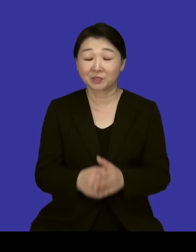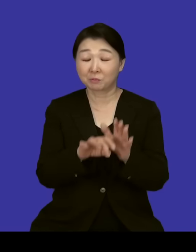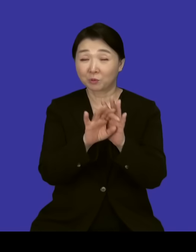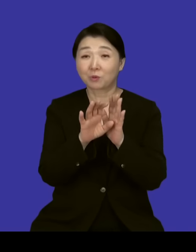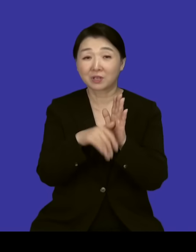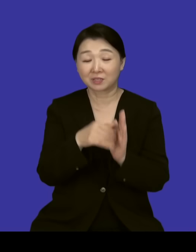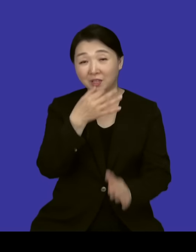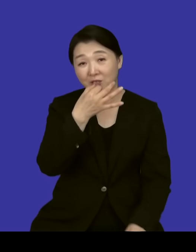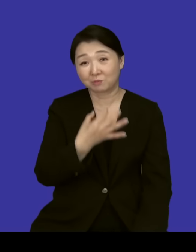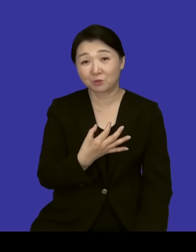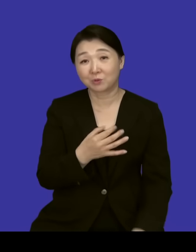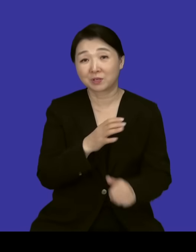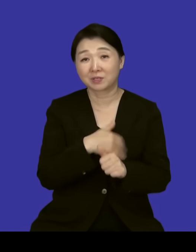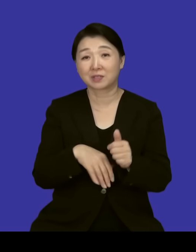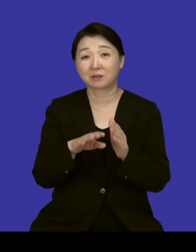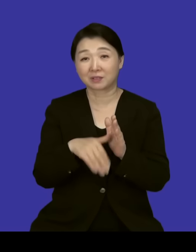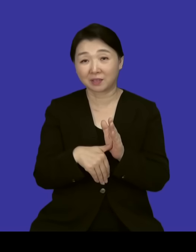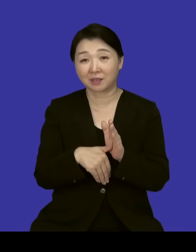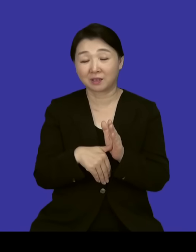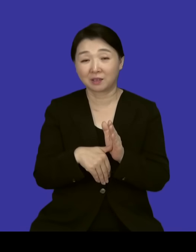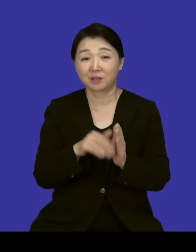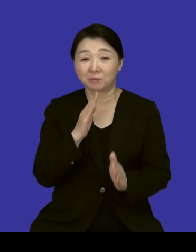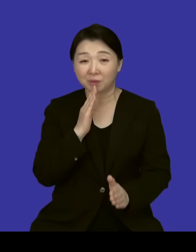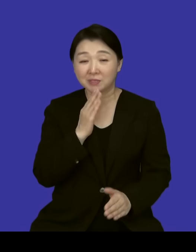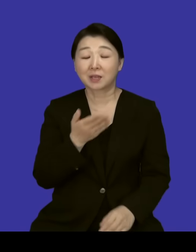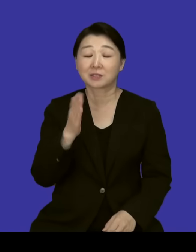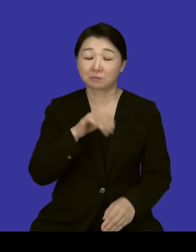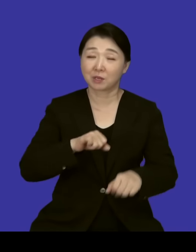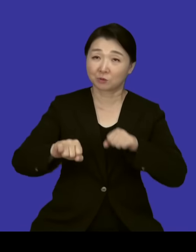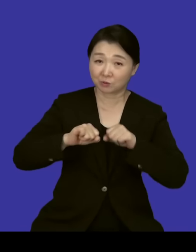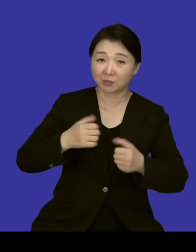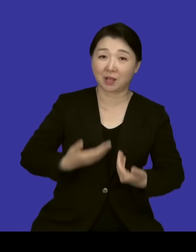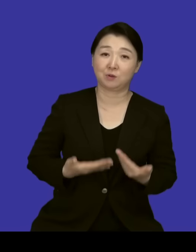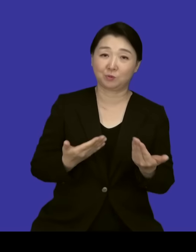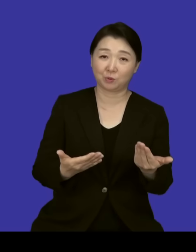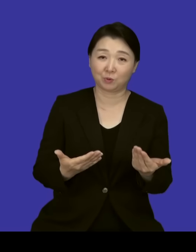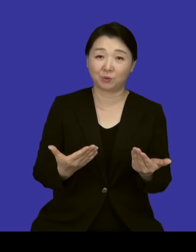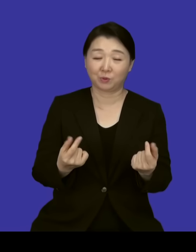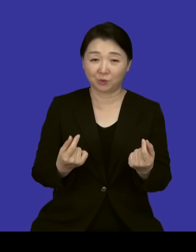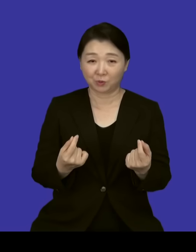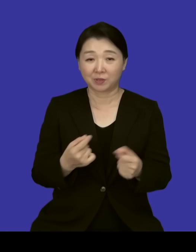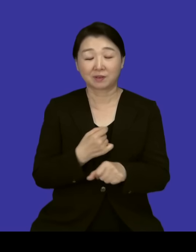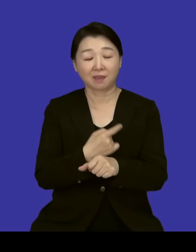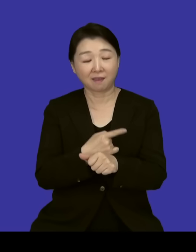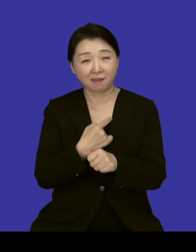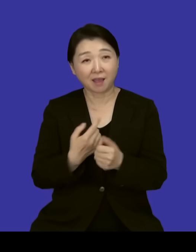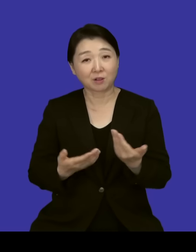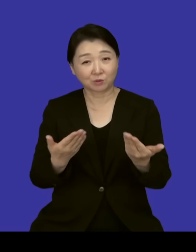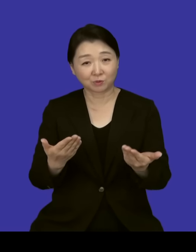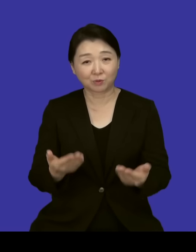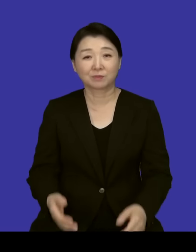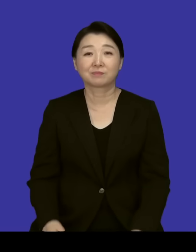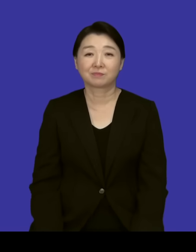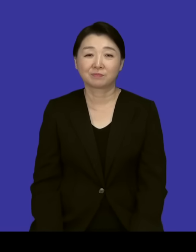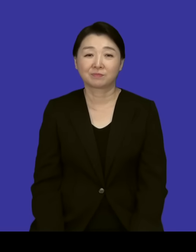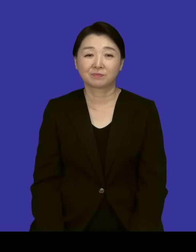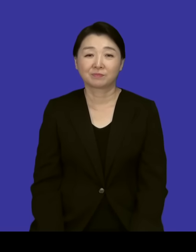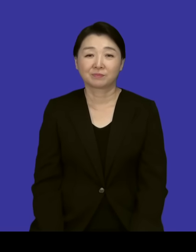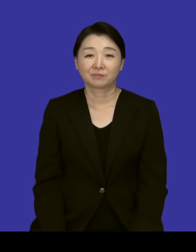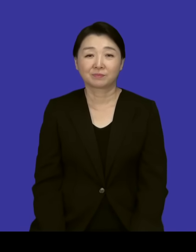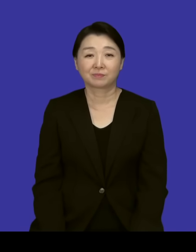그렇게 막 힘들고 이런 상황에서도 또 적극적으로 나서서 알려주고 네. 이렇게 하라고 또 그것도 메커니즘이네요. 예. 하나님 메커니즘.